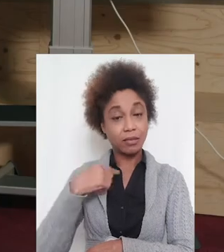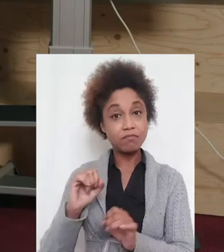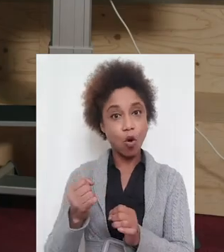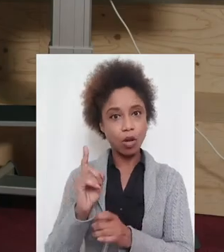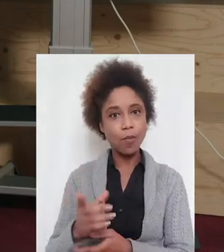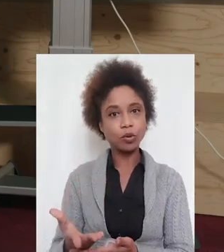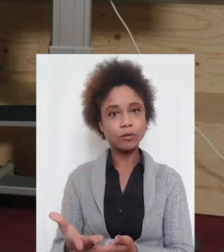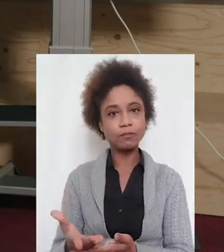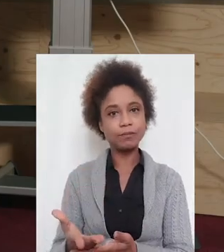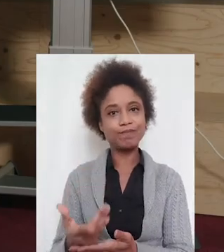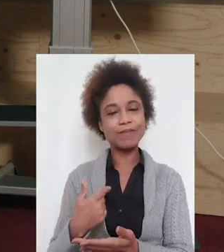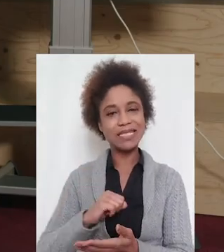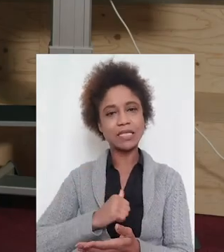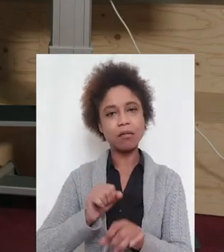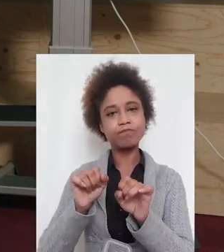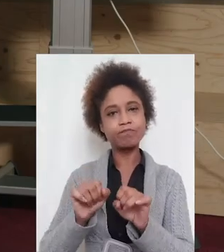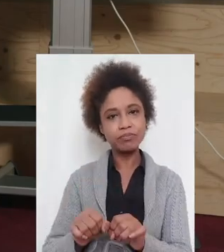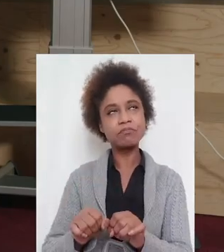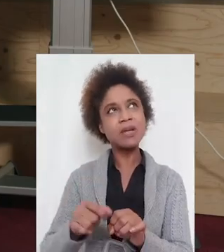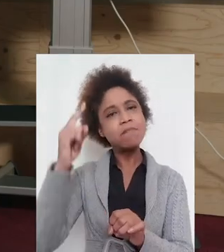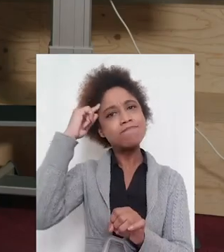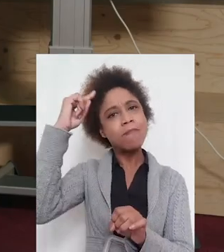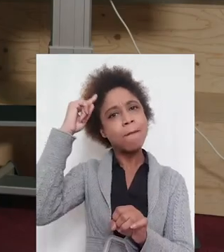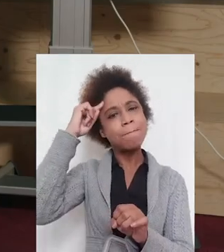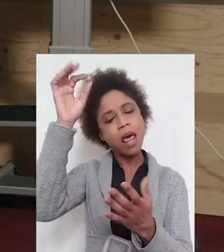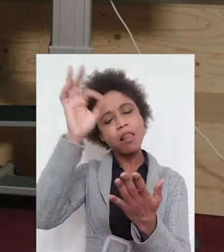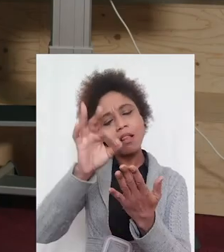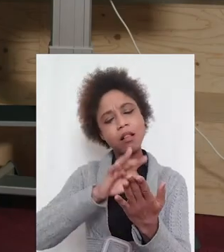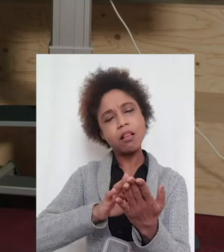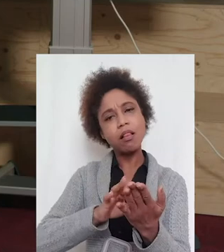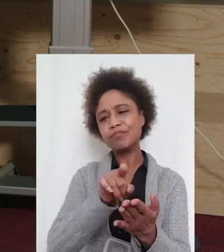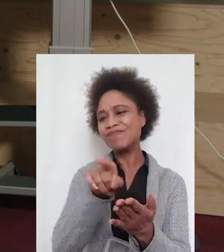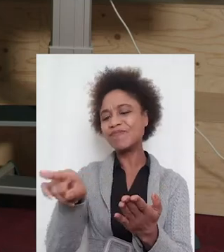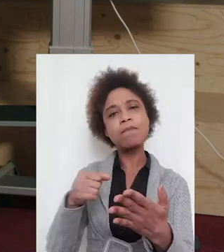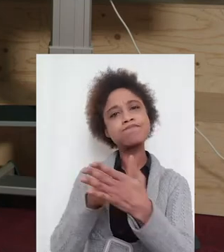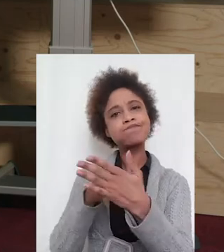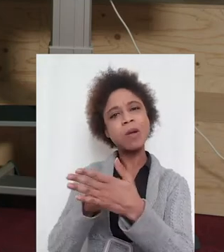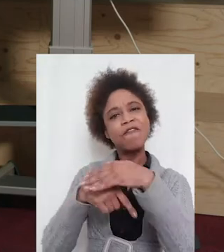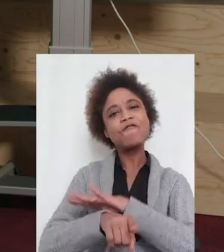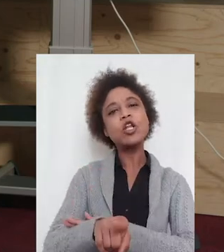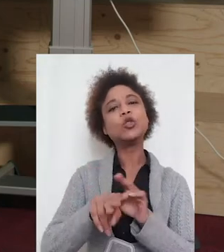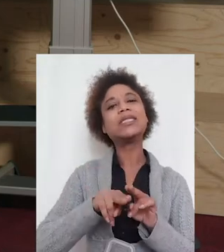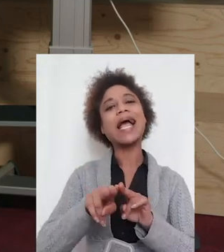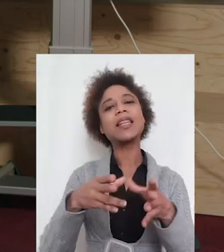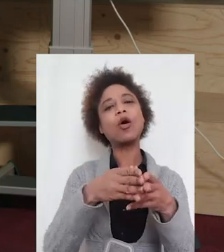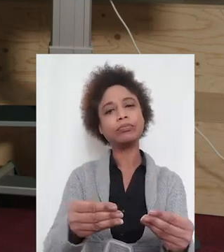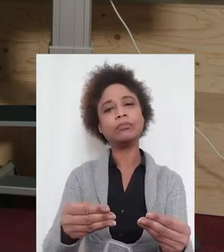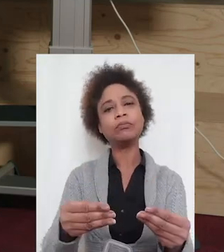moest zijn en besloot een plan te schrijven om die belemmeringen vanuit het theater weg te nemen.